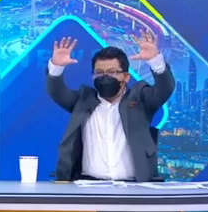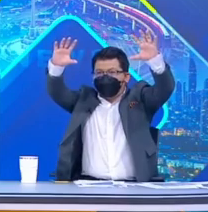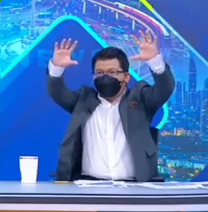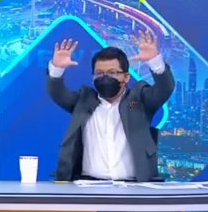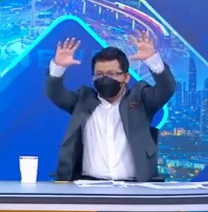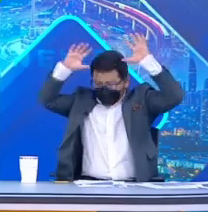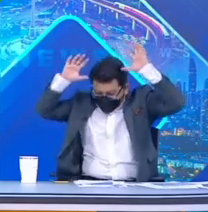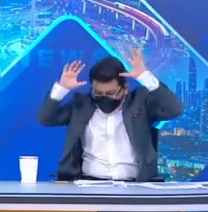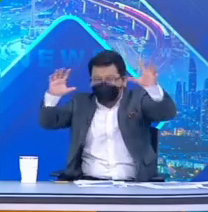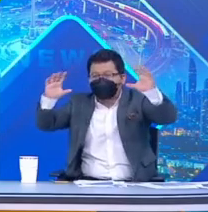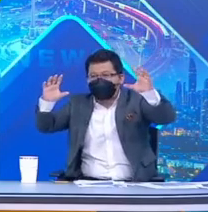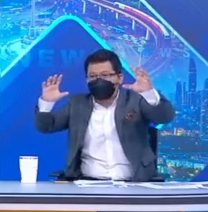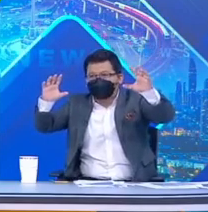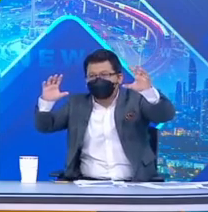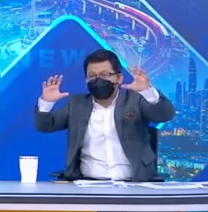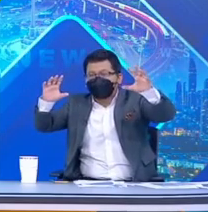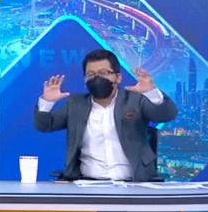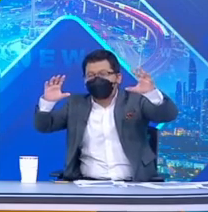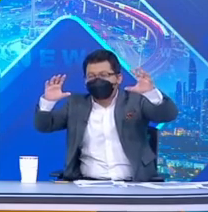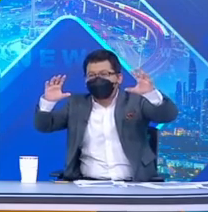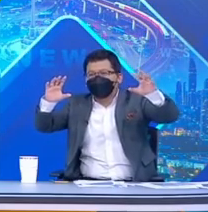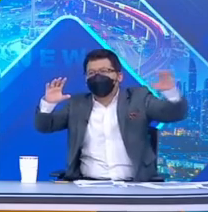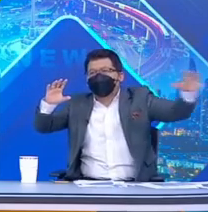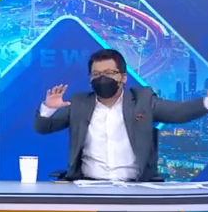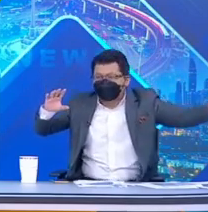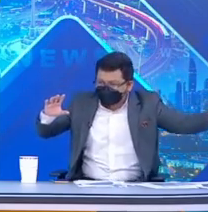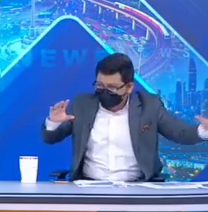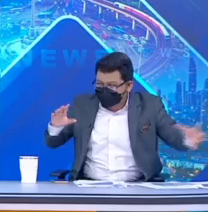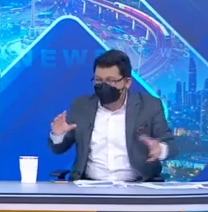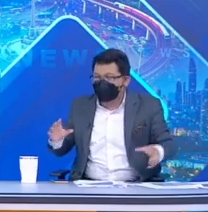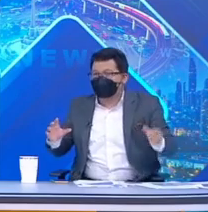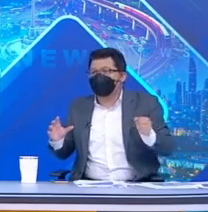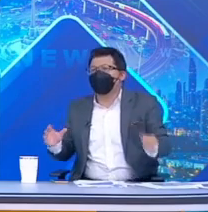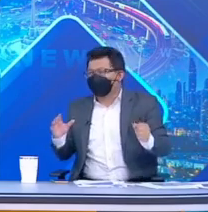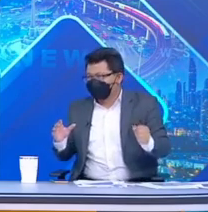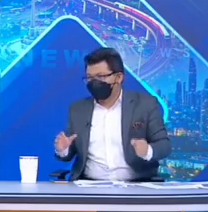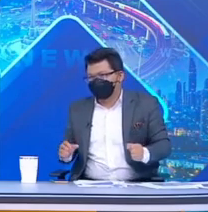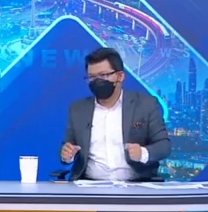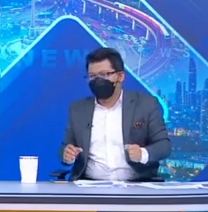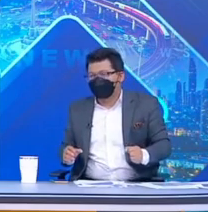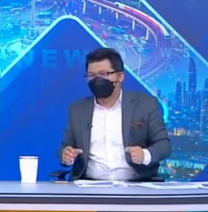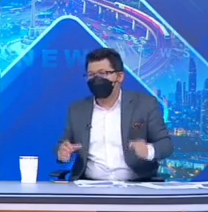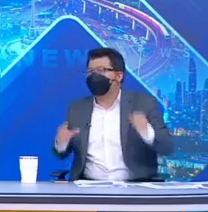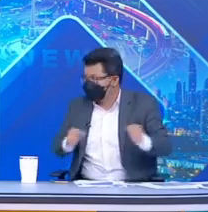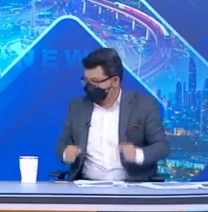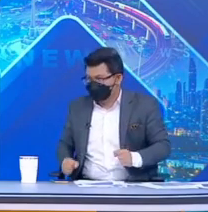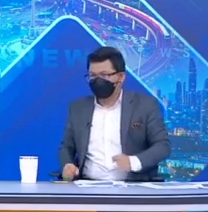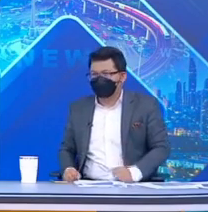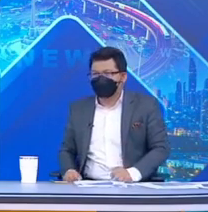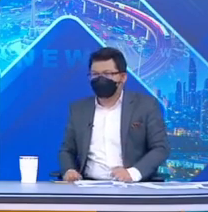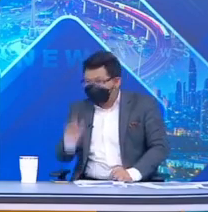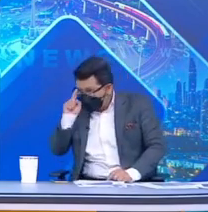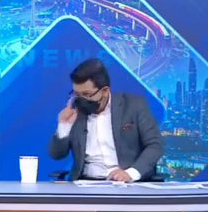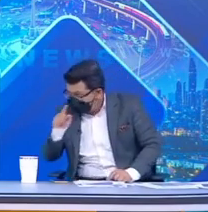8 ใน décadasแล้วคนเข้าโครงการนี้ ก็จะได้รับจัดสนสลักเยอะเพิมขึ้น